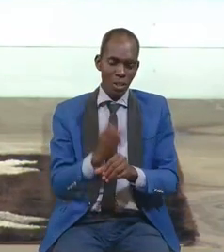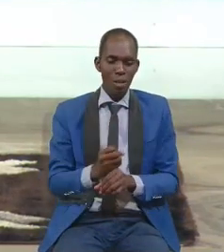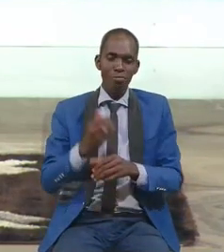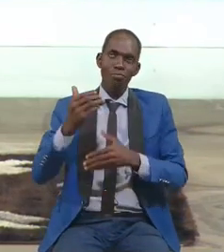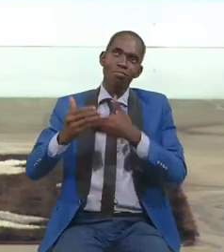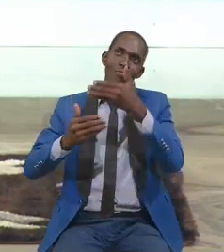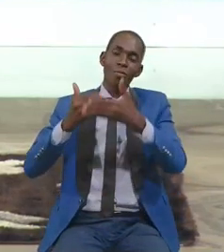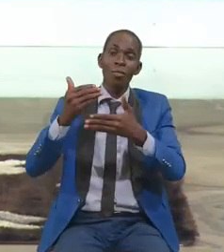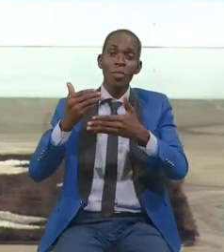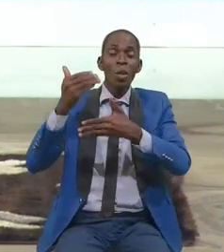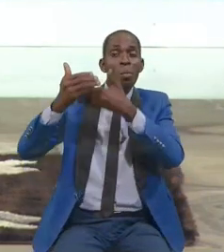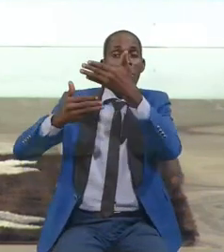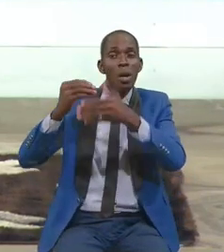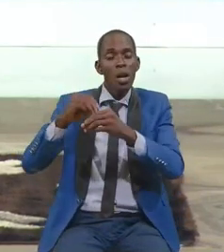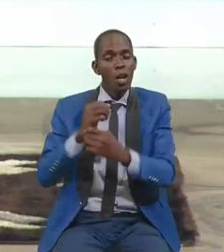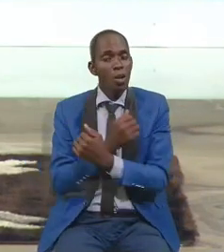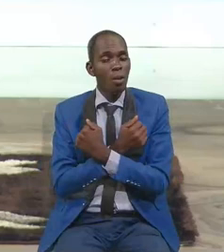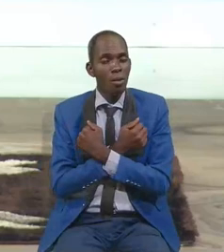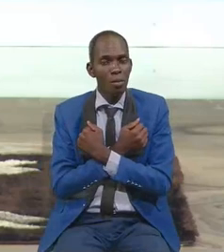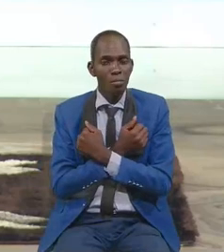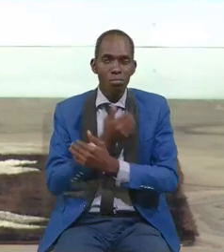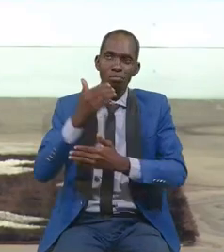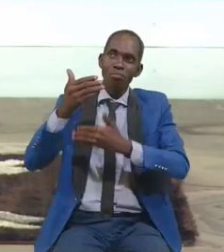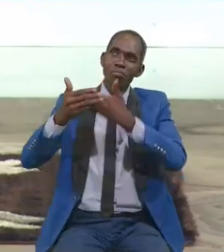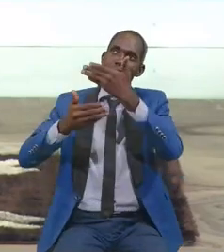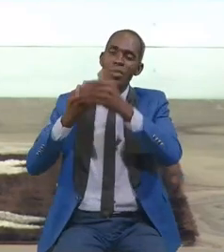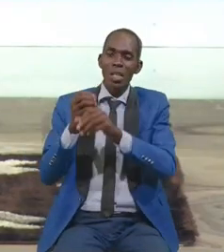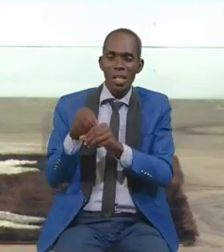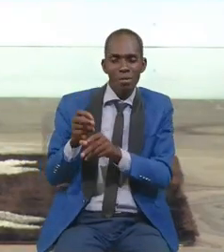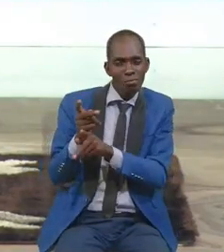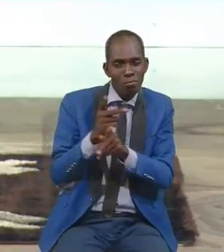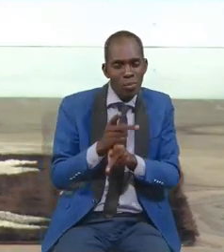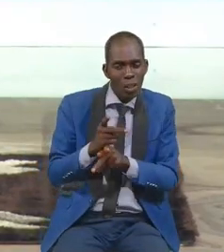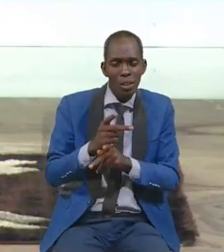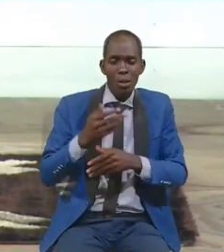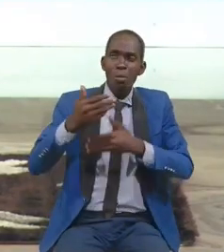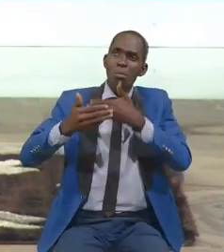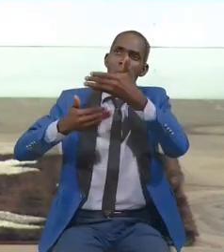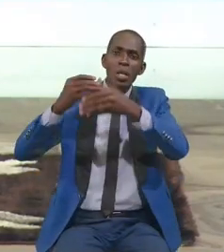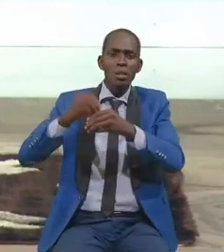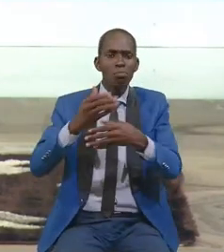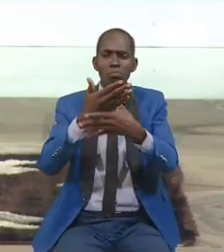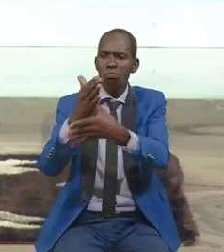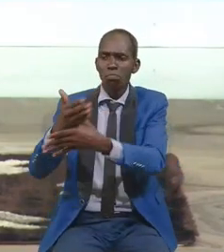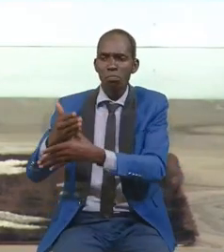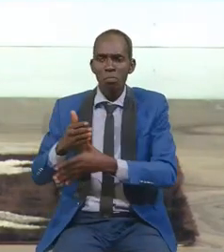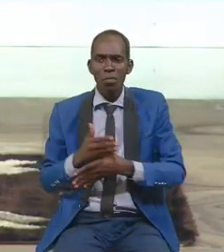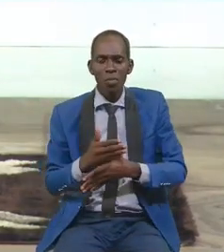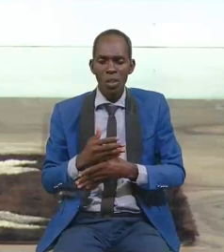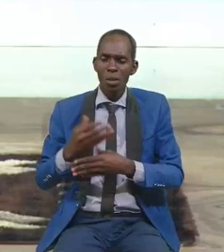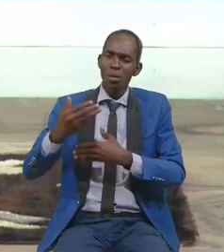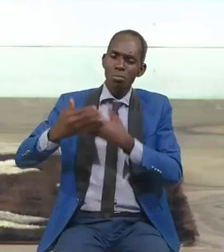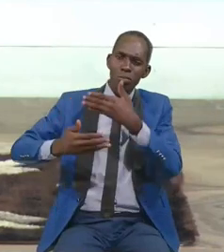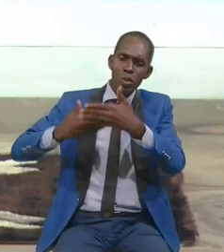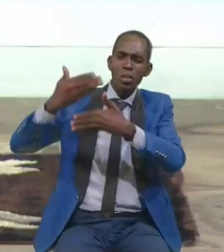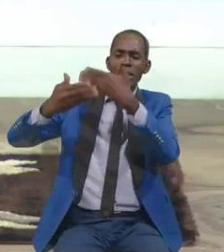l'amour, le progrès dans les soins, le progrès dans la distribution. Le progrès dans l'édification,